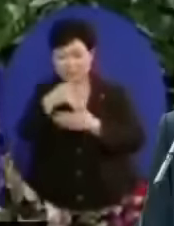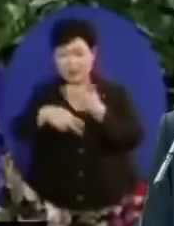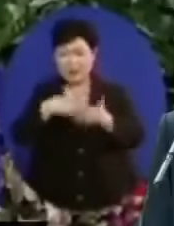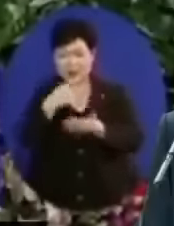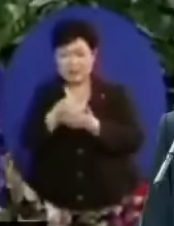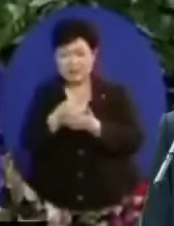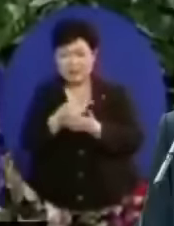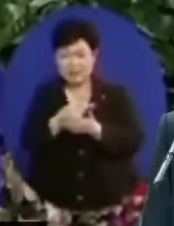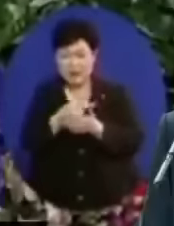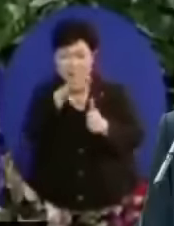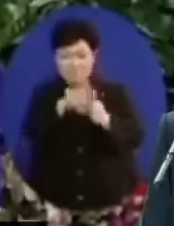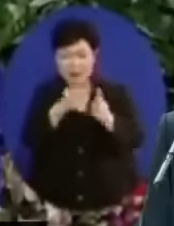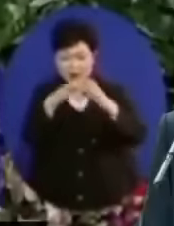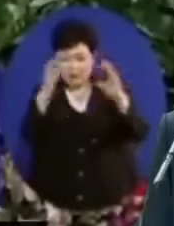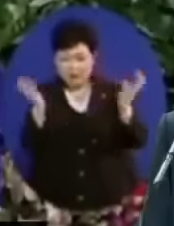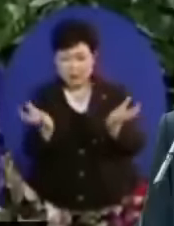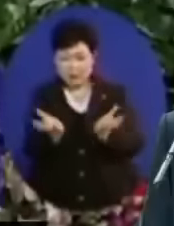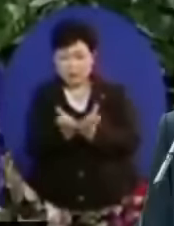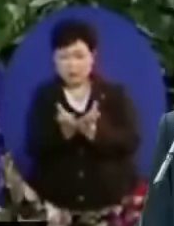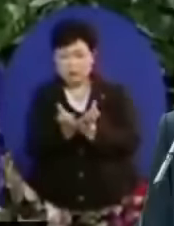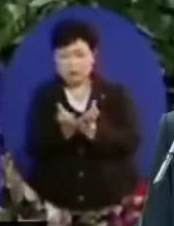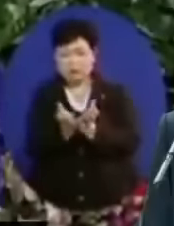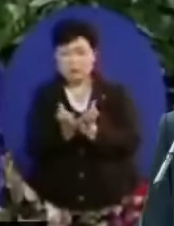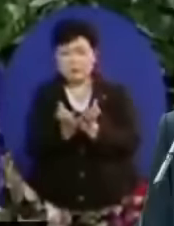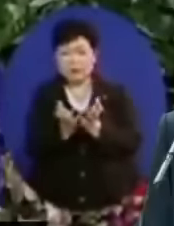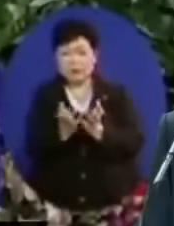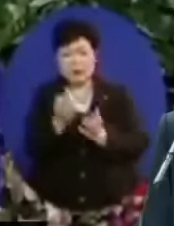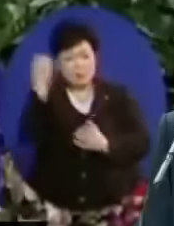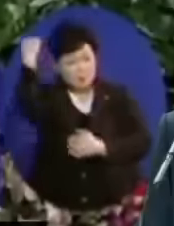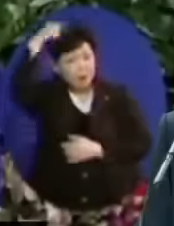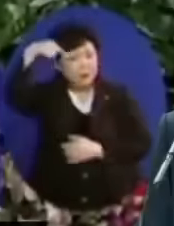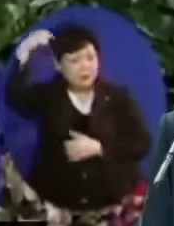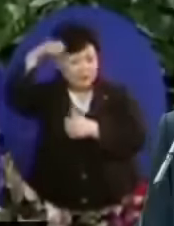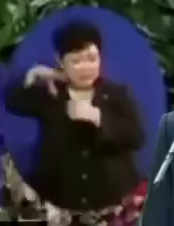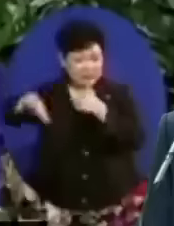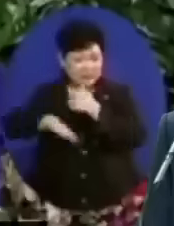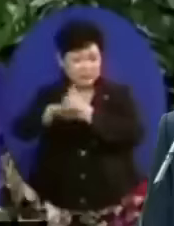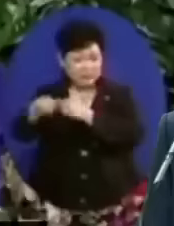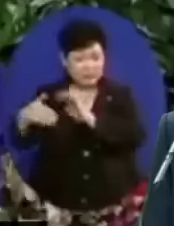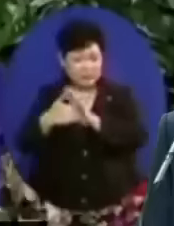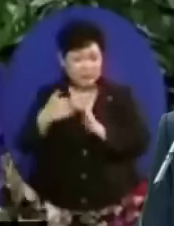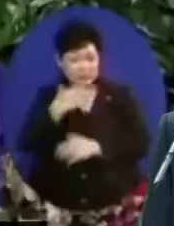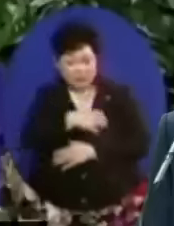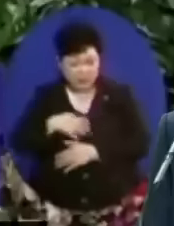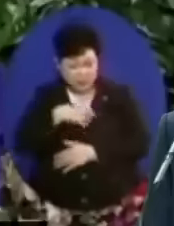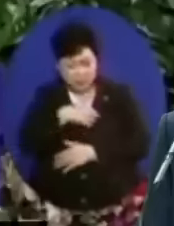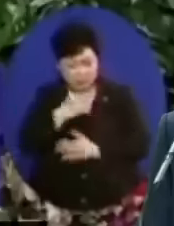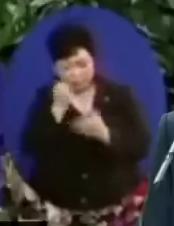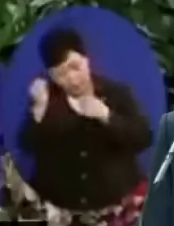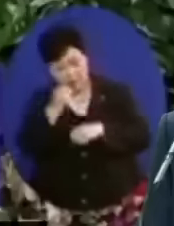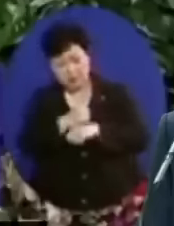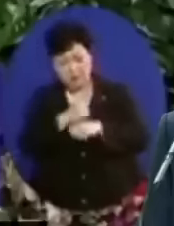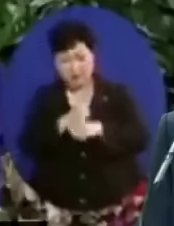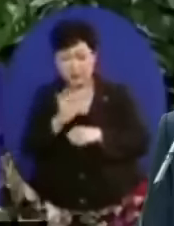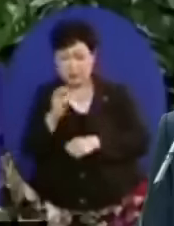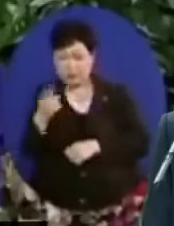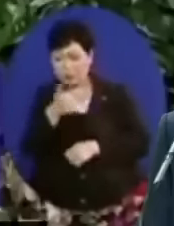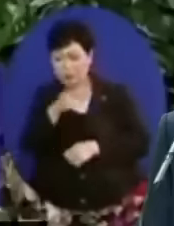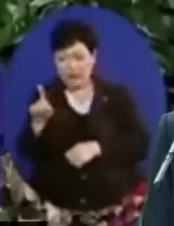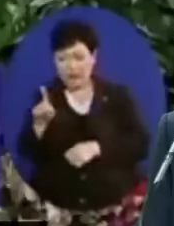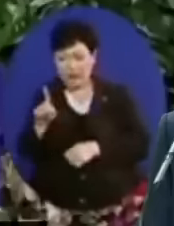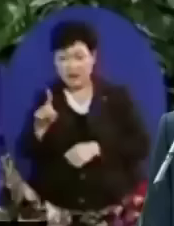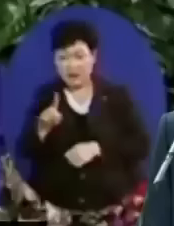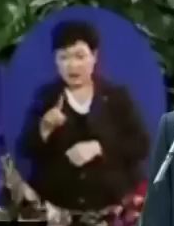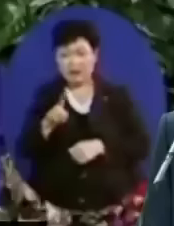가리게 하셨으니 이는 그의 머리를 위하여 그늘지게 하며 그의 괴로움을 면하게 하려 하심이었더라. 요나가 박는콜을